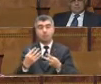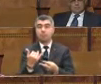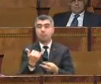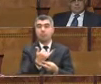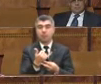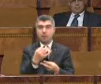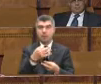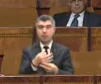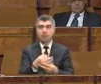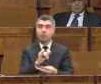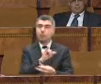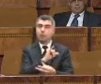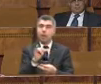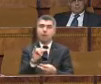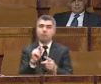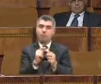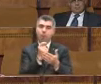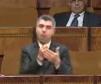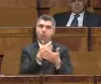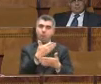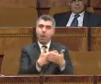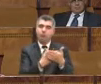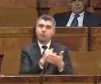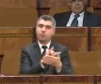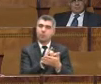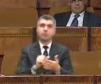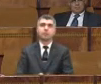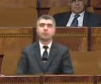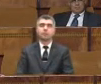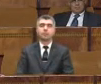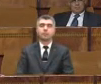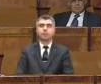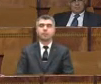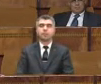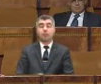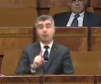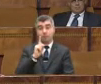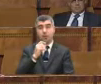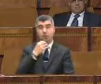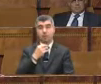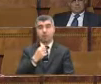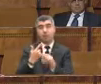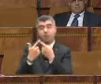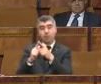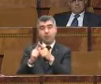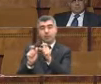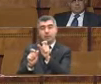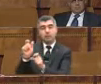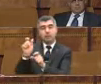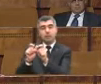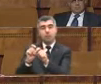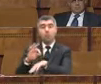حتى لا يبقى حبرا على ورق. ترى ربما خوصصت بعض العقول في بعض